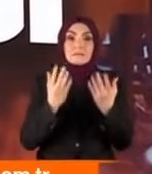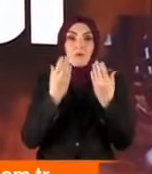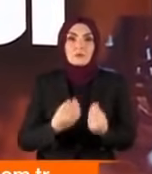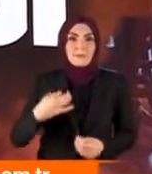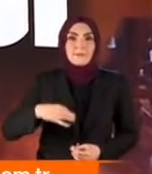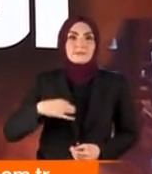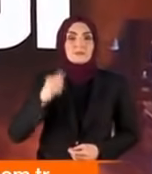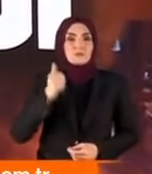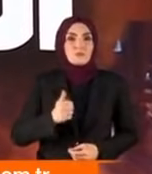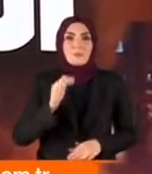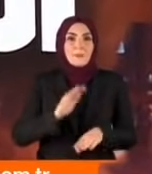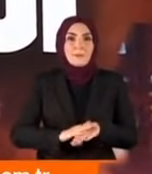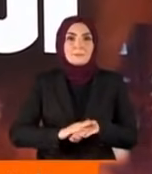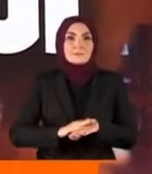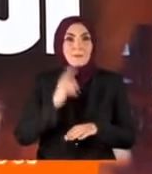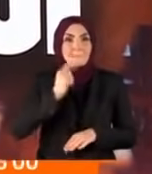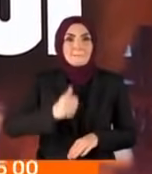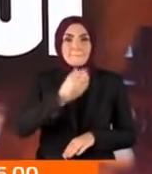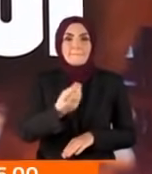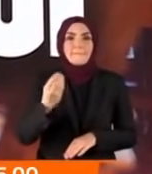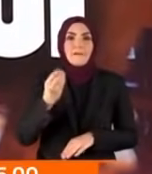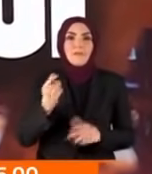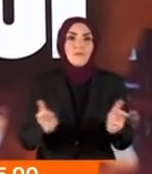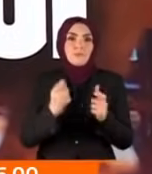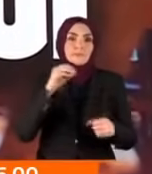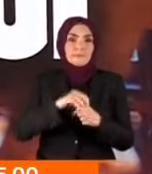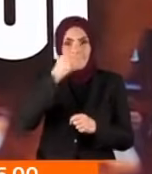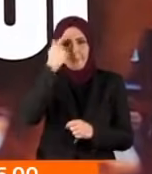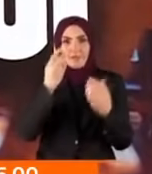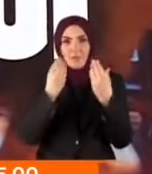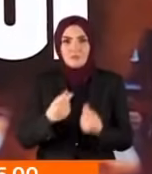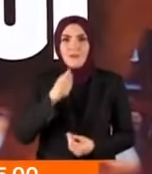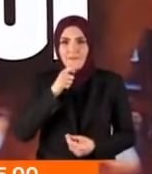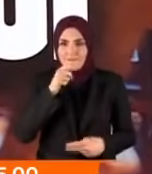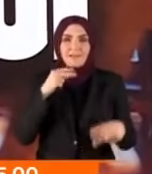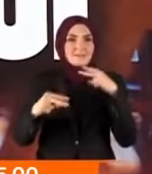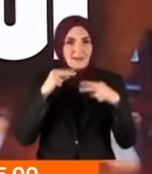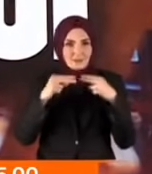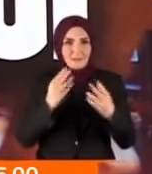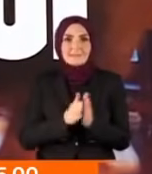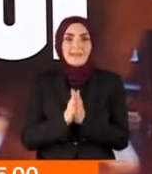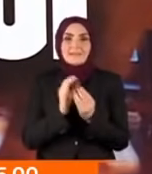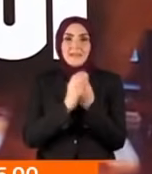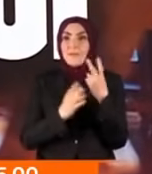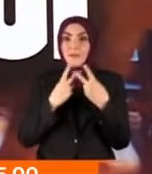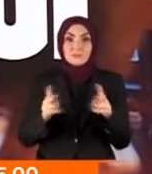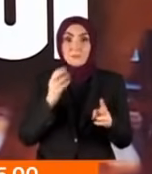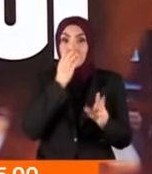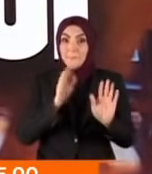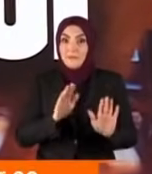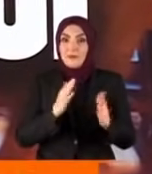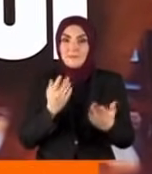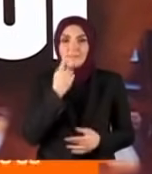kabine toplantısında şekillenecek. Kafe, restoranlar, salı sabah kepenklerini açmayı bekliyor ama tek beklentileri bu